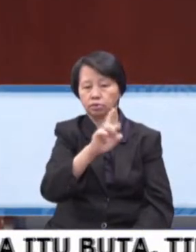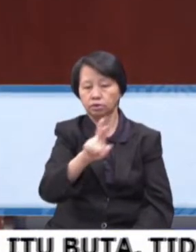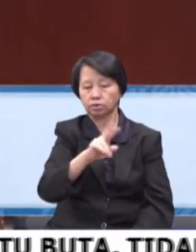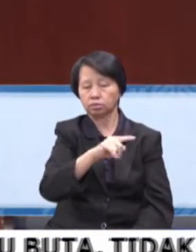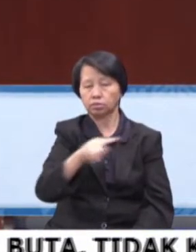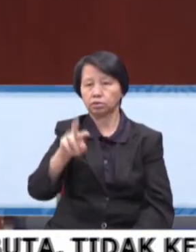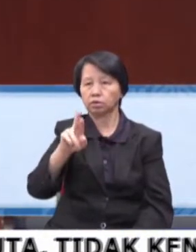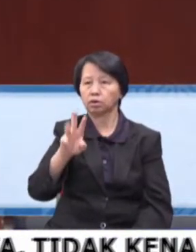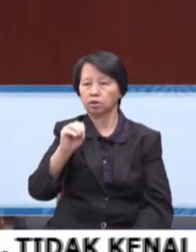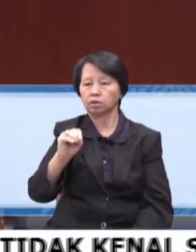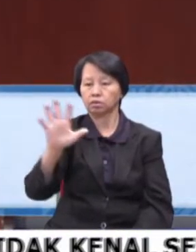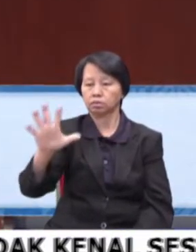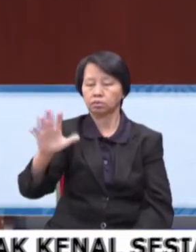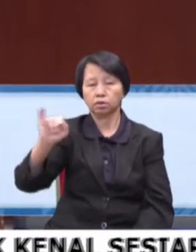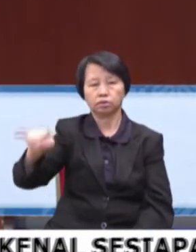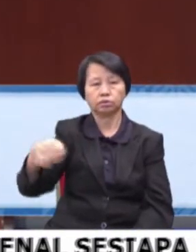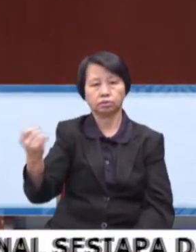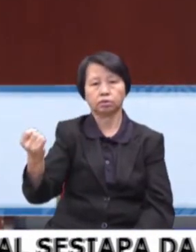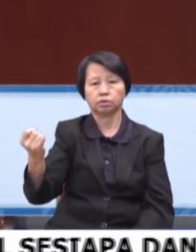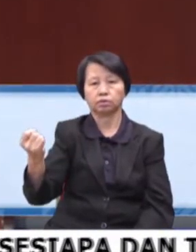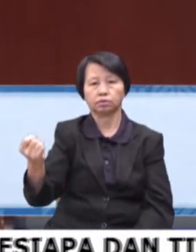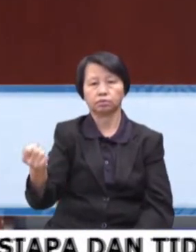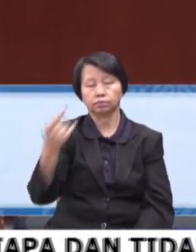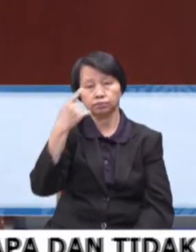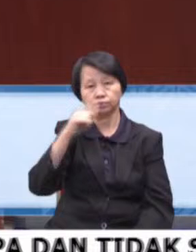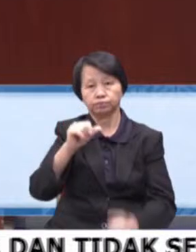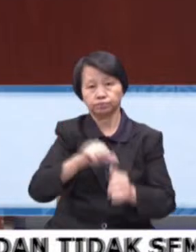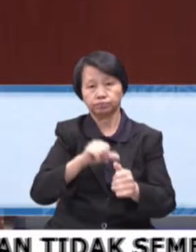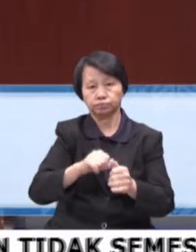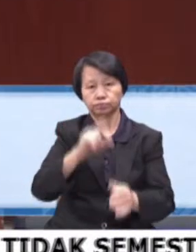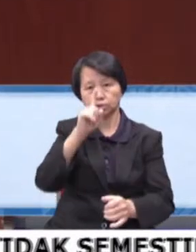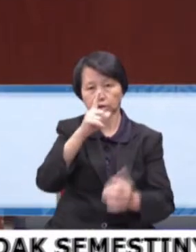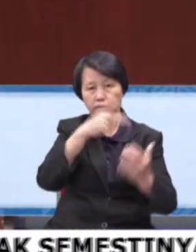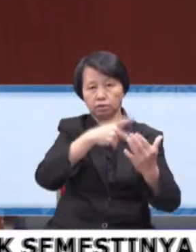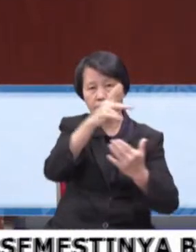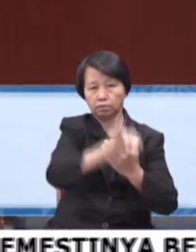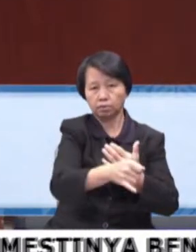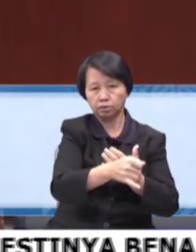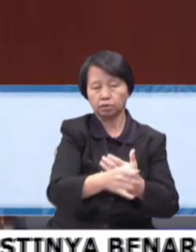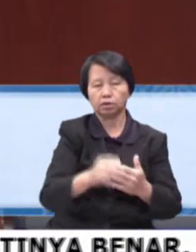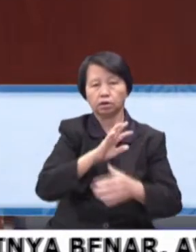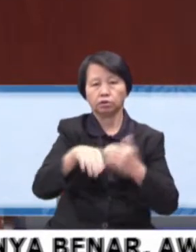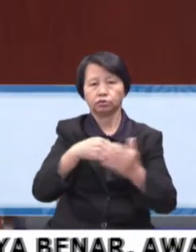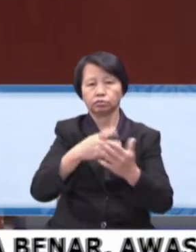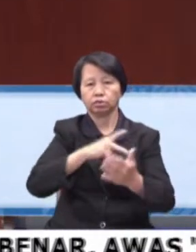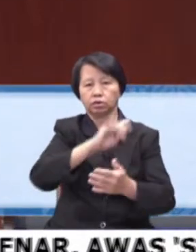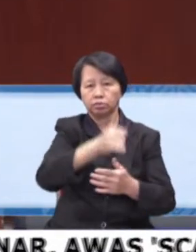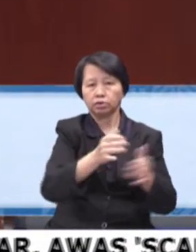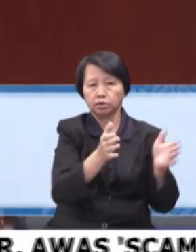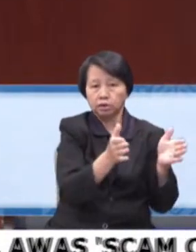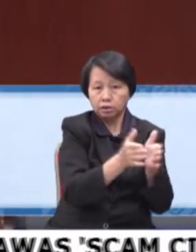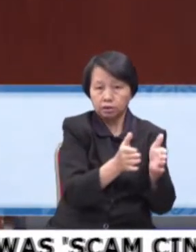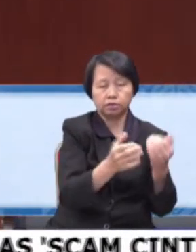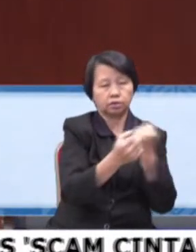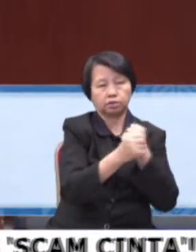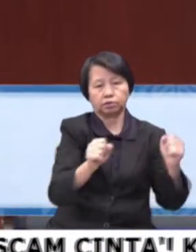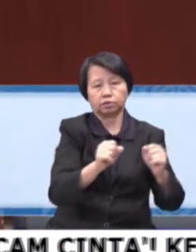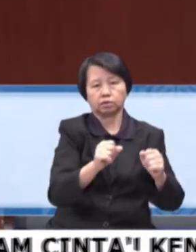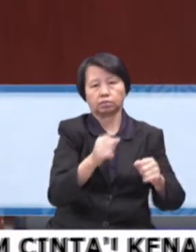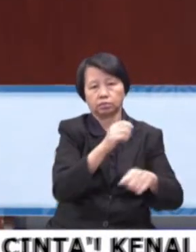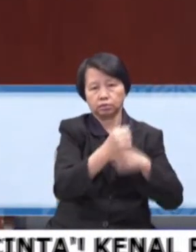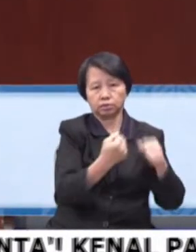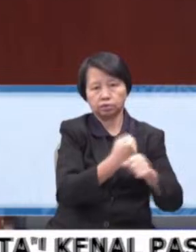ke RM 5 juta bagi setiap satu project ke semua Project skala kecil ini akan disiapkan pada tahun